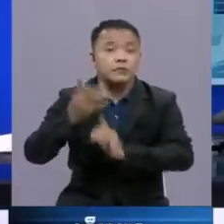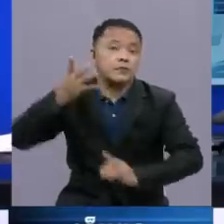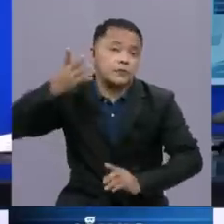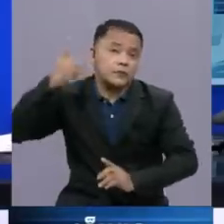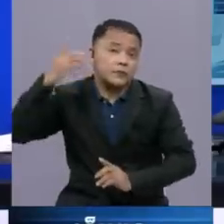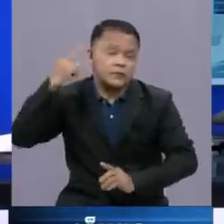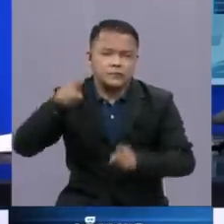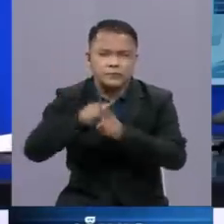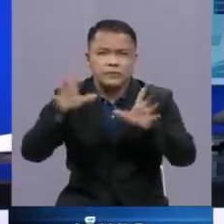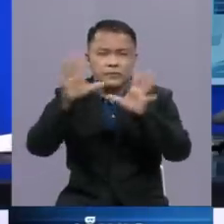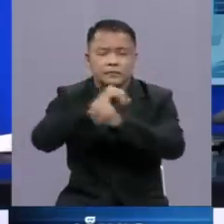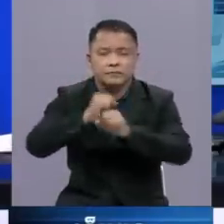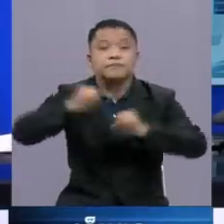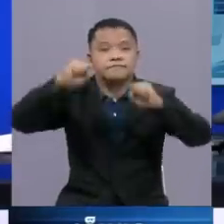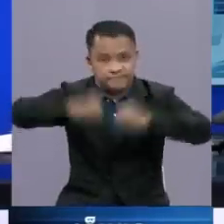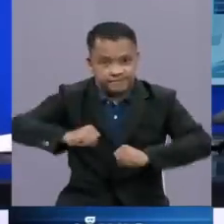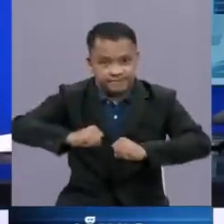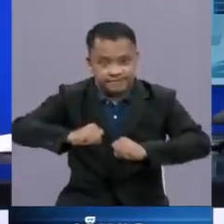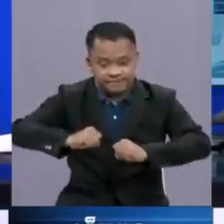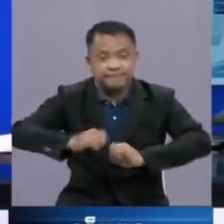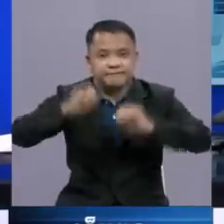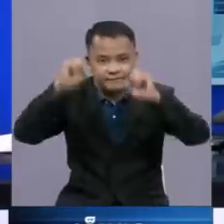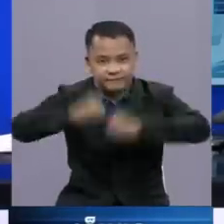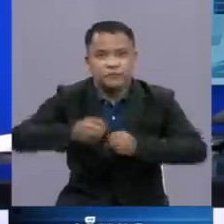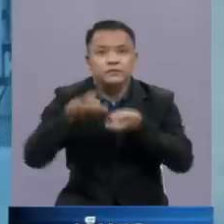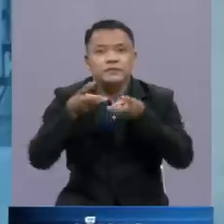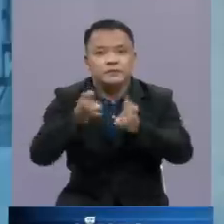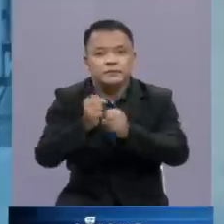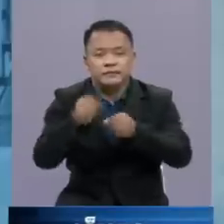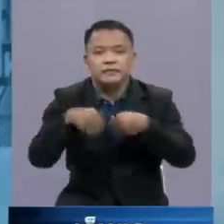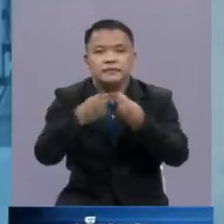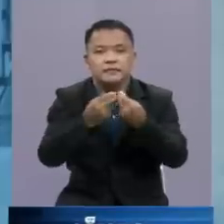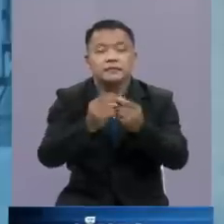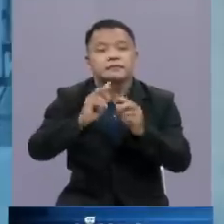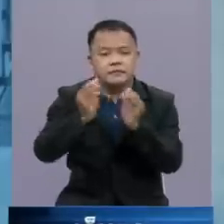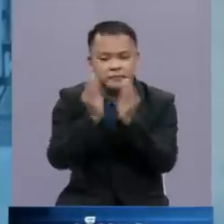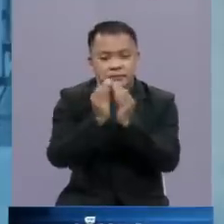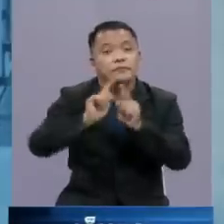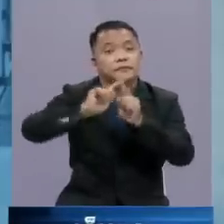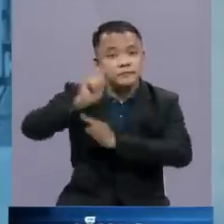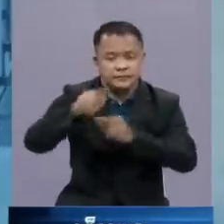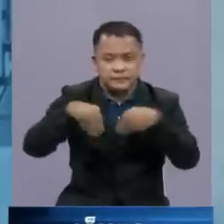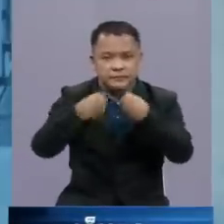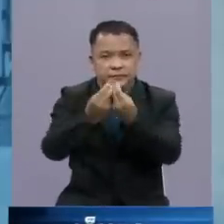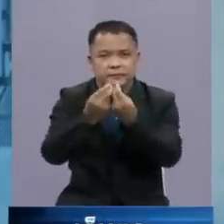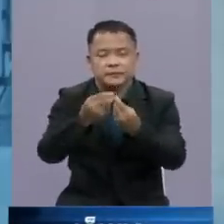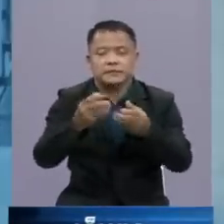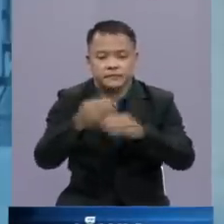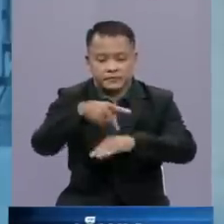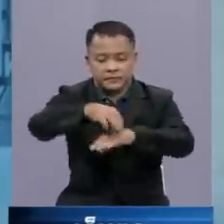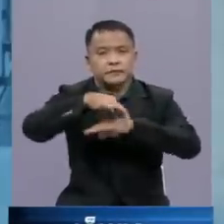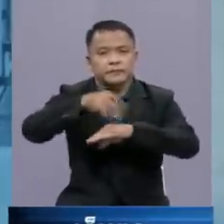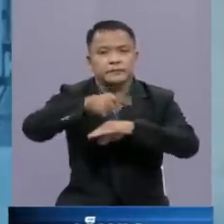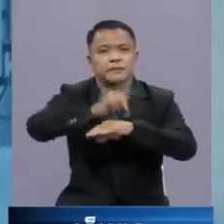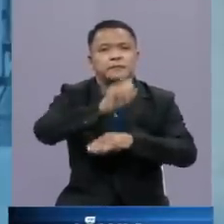านนี้เหมือนกับเขาจะลงตัวกันยืนยันในหลักการว่ายังไงซะพรรคอันดับ1จะเป็นพรรคที่ได้ครองตำแหน่งประธานส